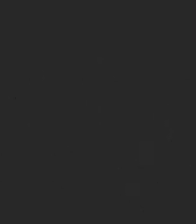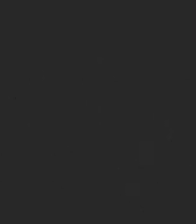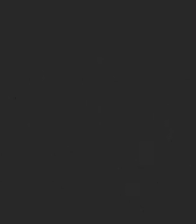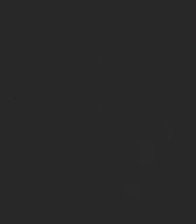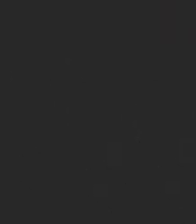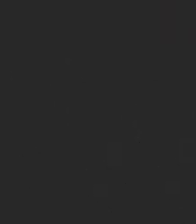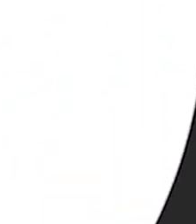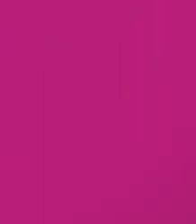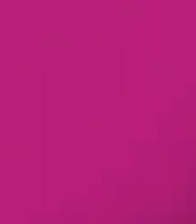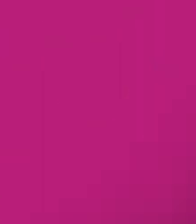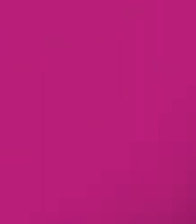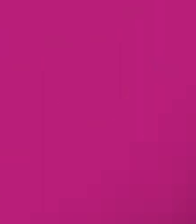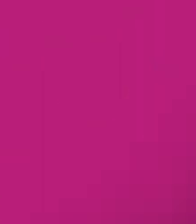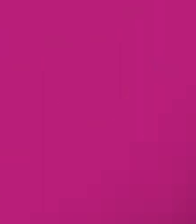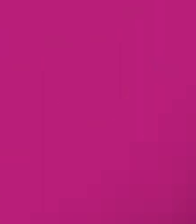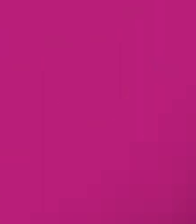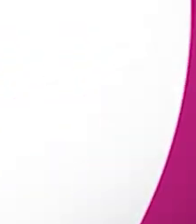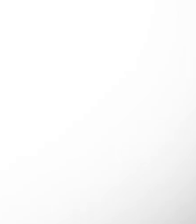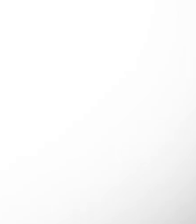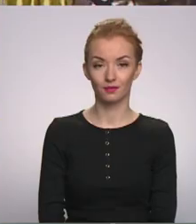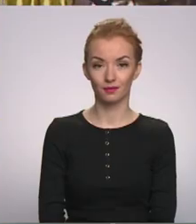Re, viss ēters ir te!